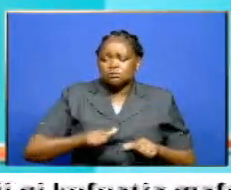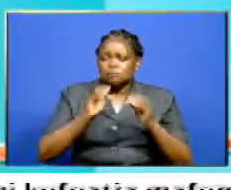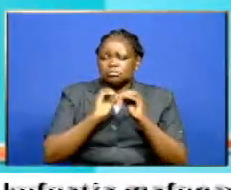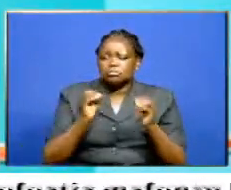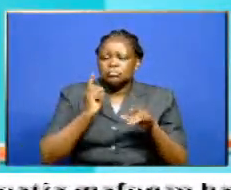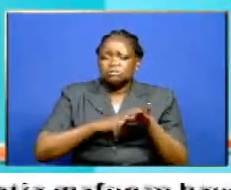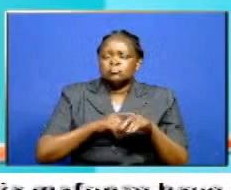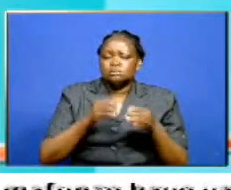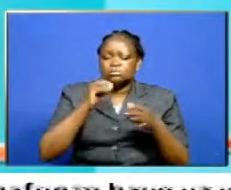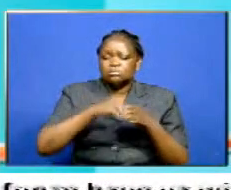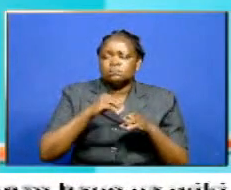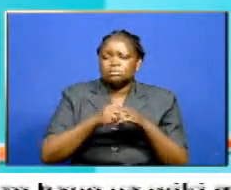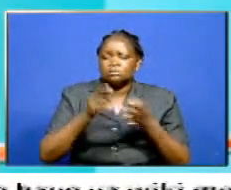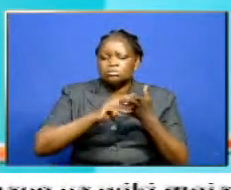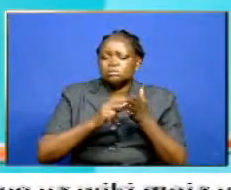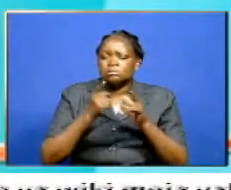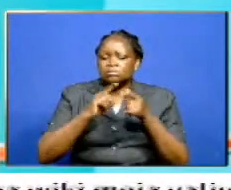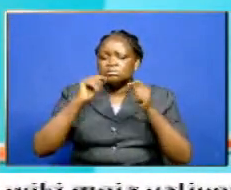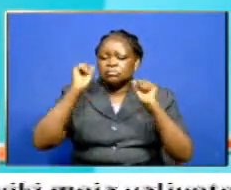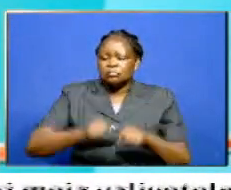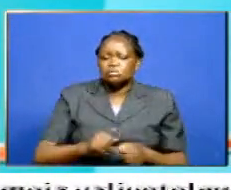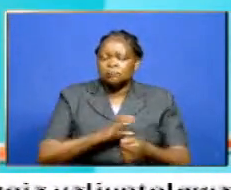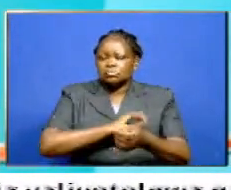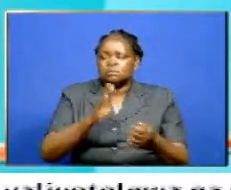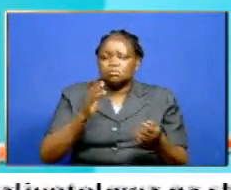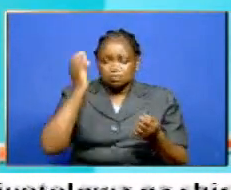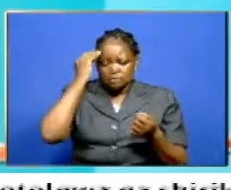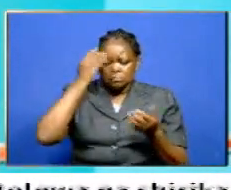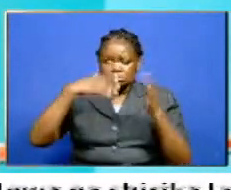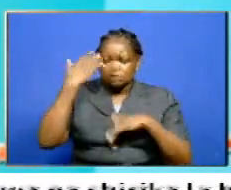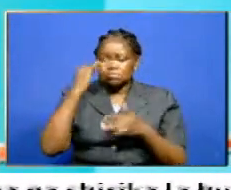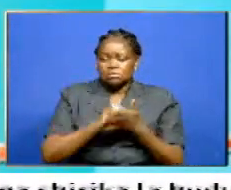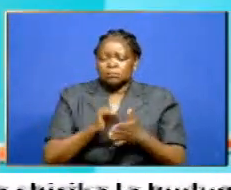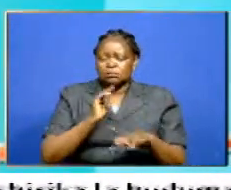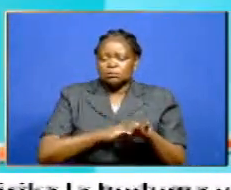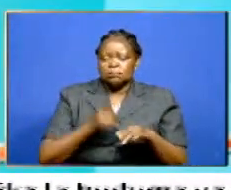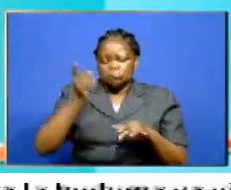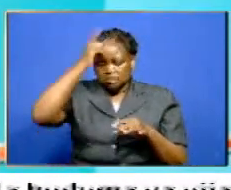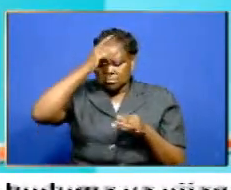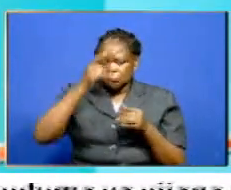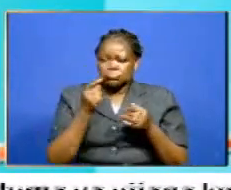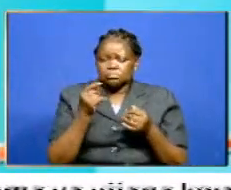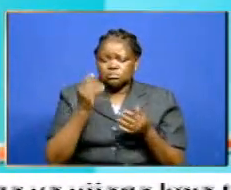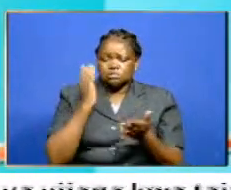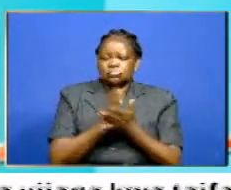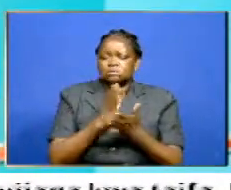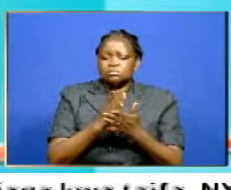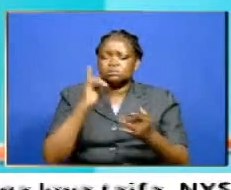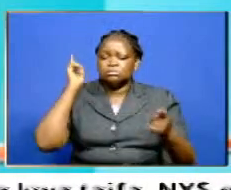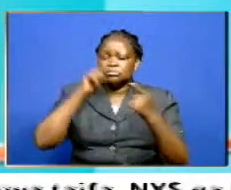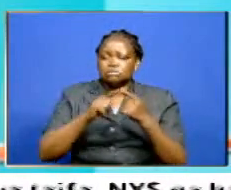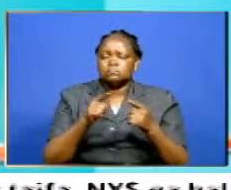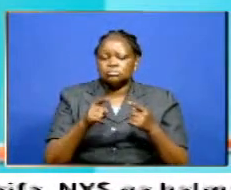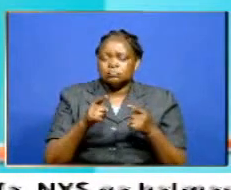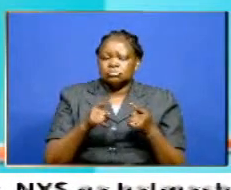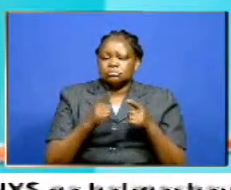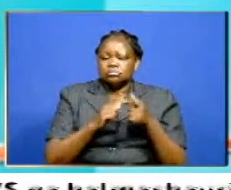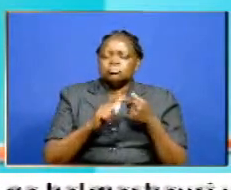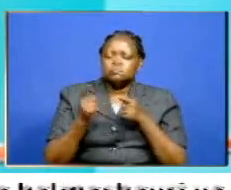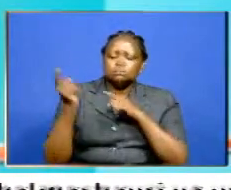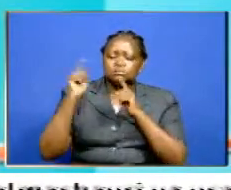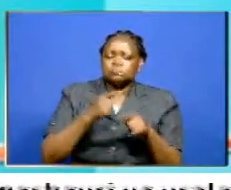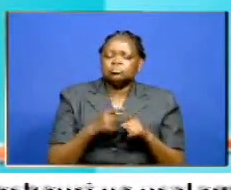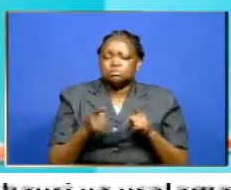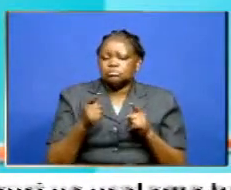Tukiwekeza kwa research, then tutaweza ku empower university students so that wakigraduate, wana graduate with a purpose and a vision, sio kukuja kutama